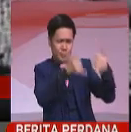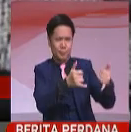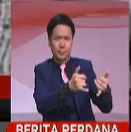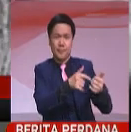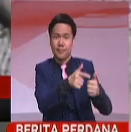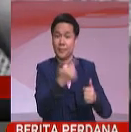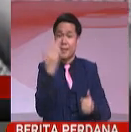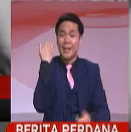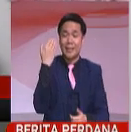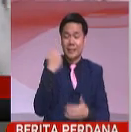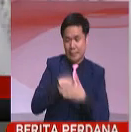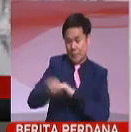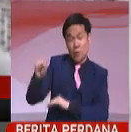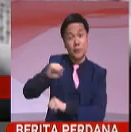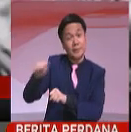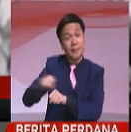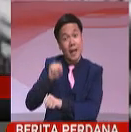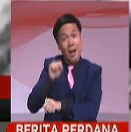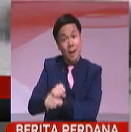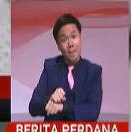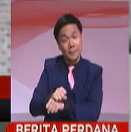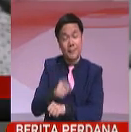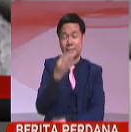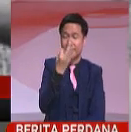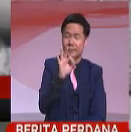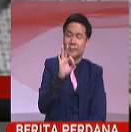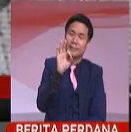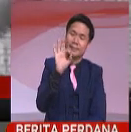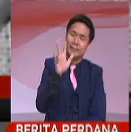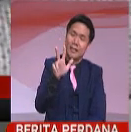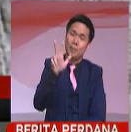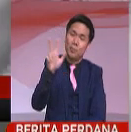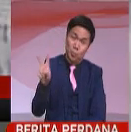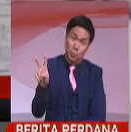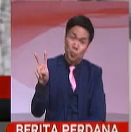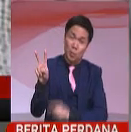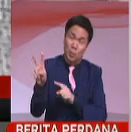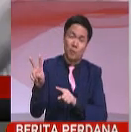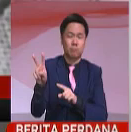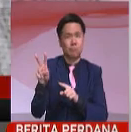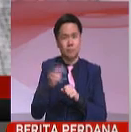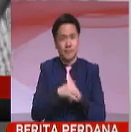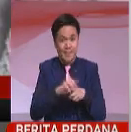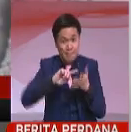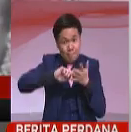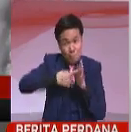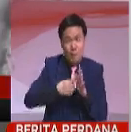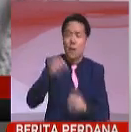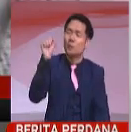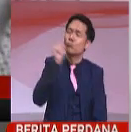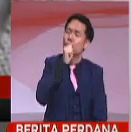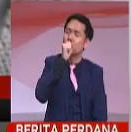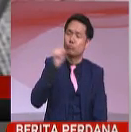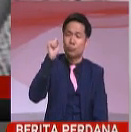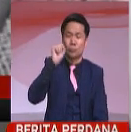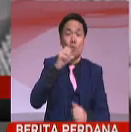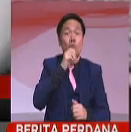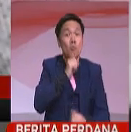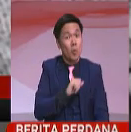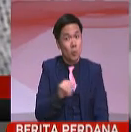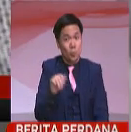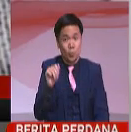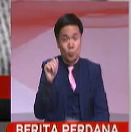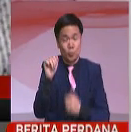dilahirkan di Singapura pada 22 Januari 1932, mula mengasah bakat dalam bidang nyanyian ketika berusia 7